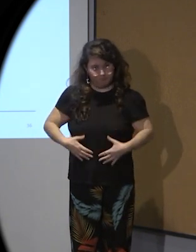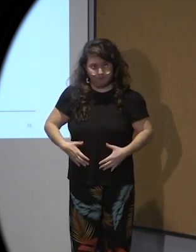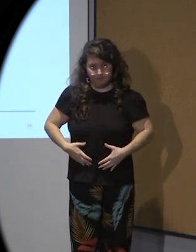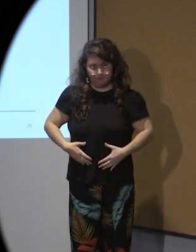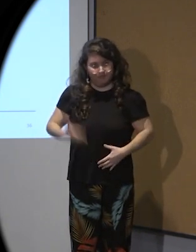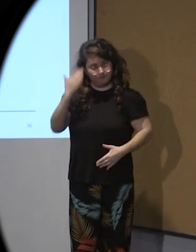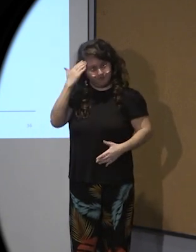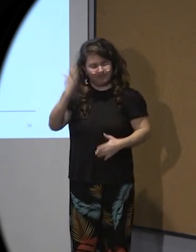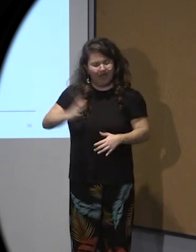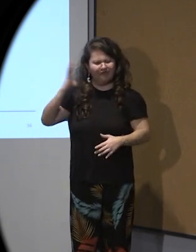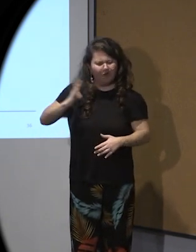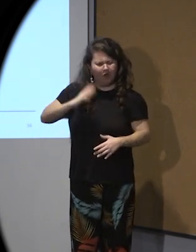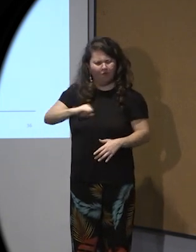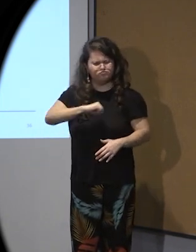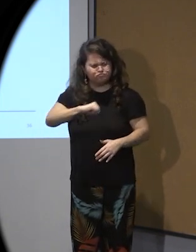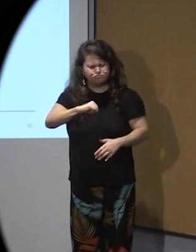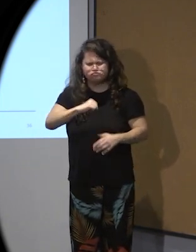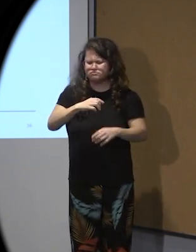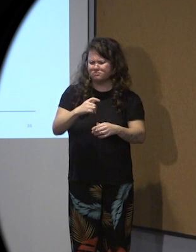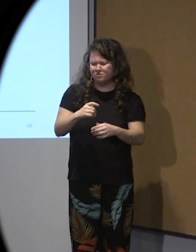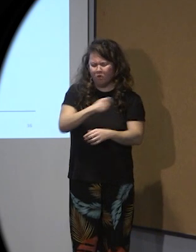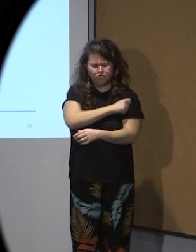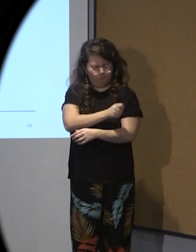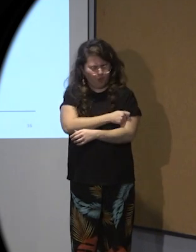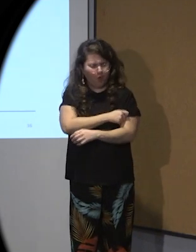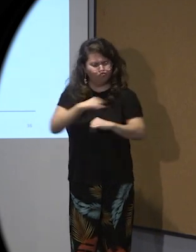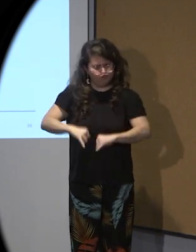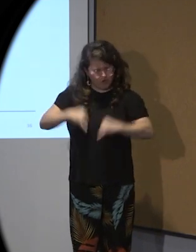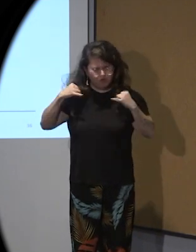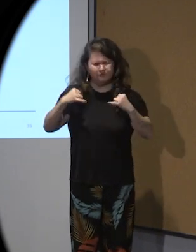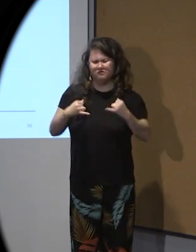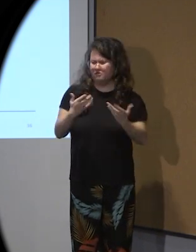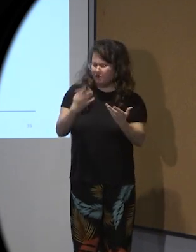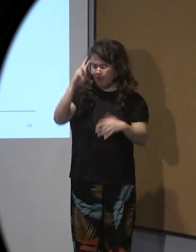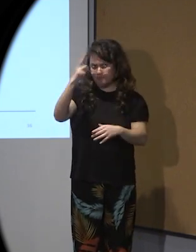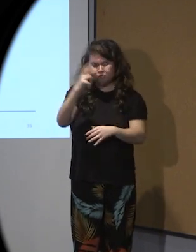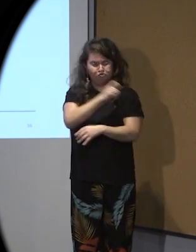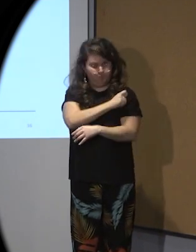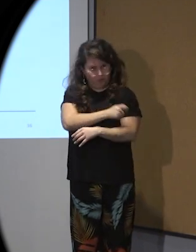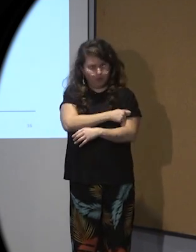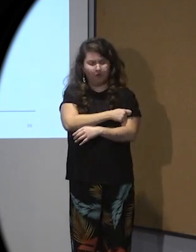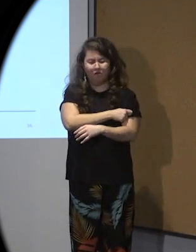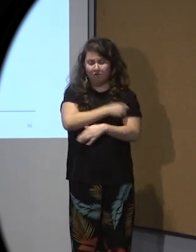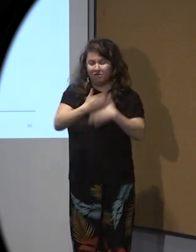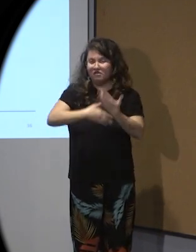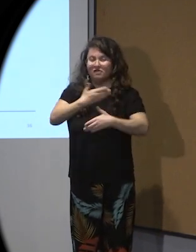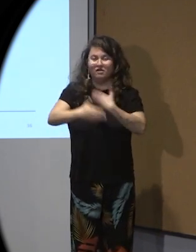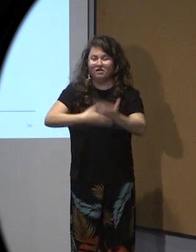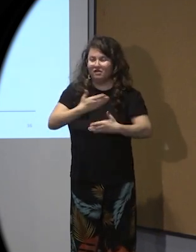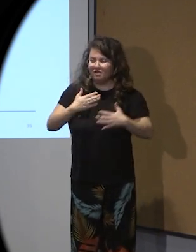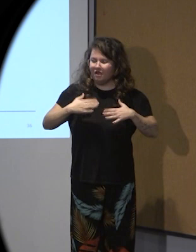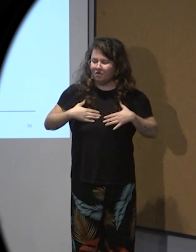de manière intense, voilà, quand on en a fait pas mal jeune, le corps retrouve des bons